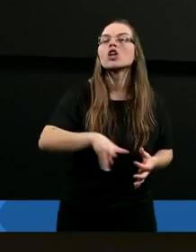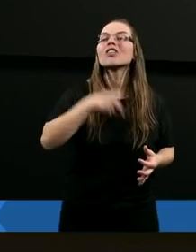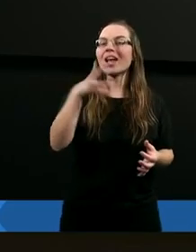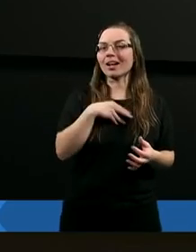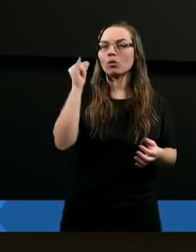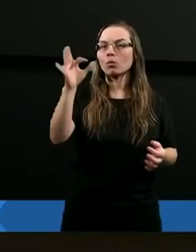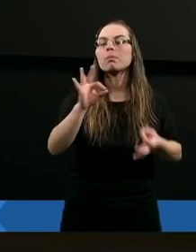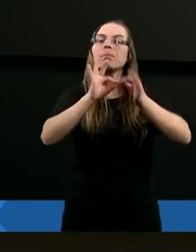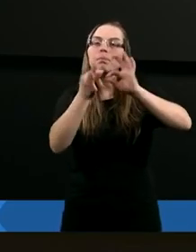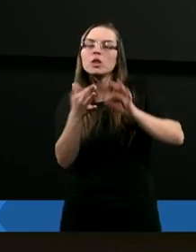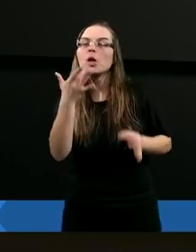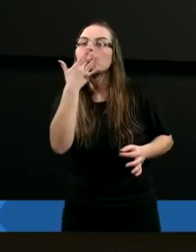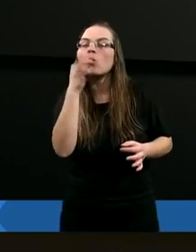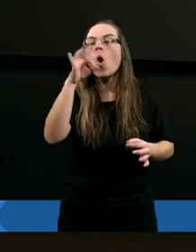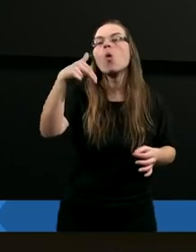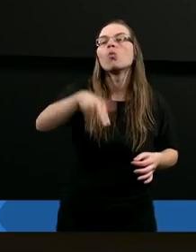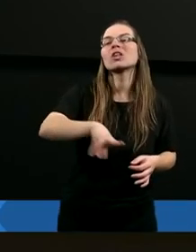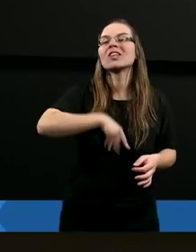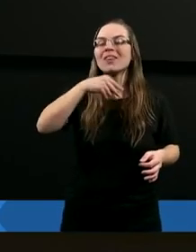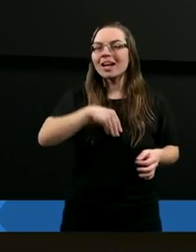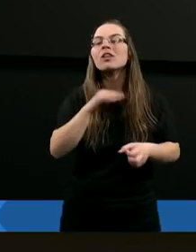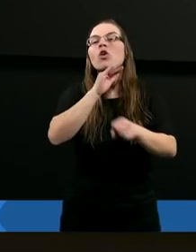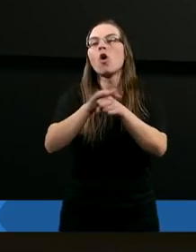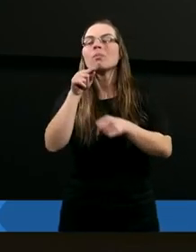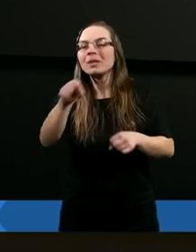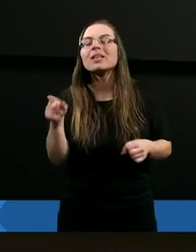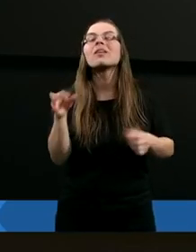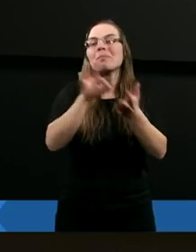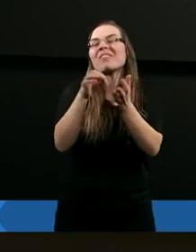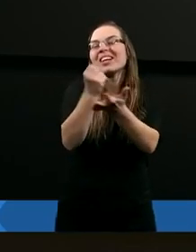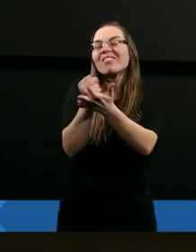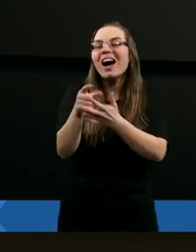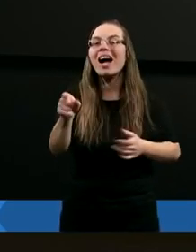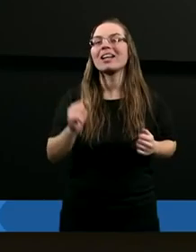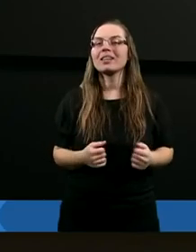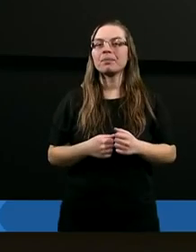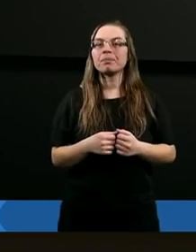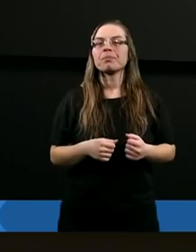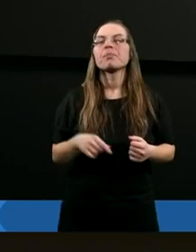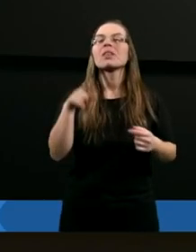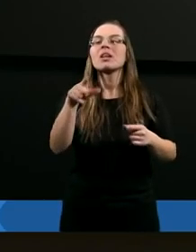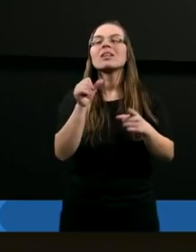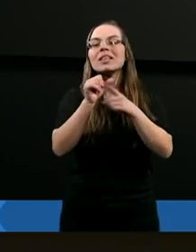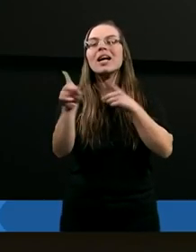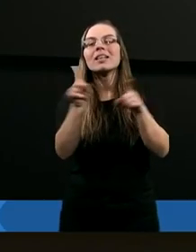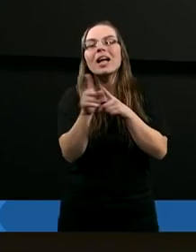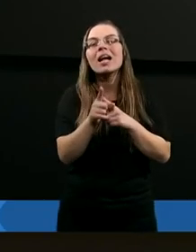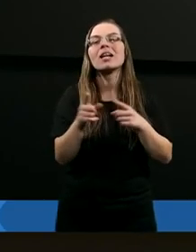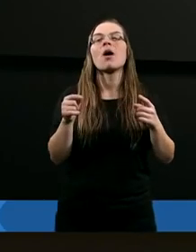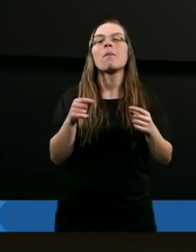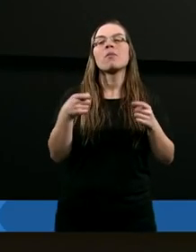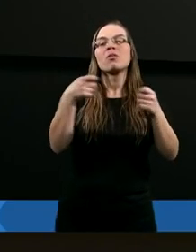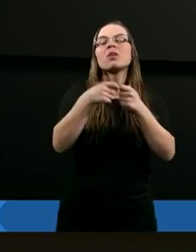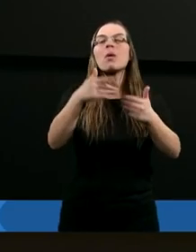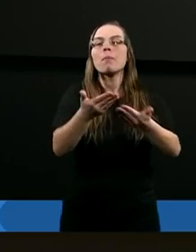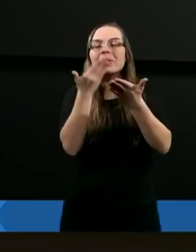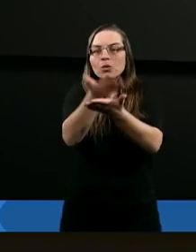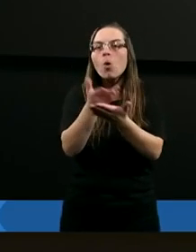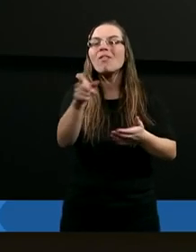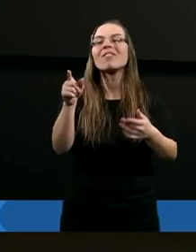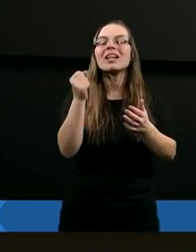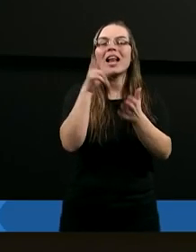świętości, gdy mówimy o uświęceniu, bo zgodzimy się z tym, że to jest taki proces, ja chciałbym też mocny nacisk położyć tutaj